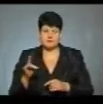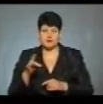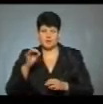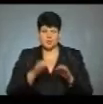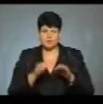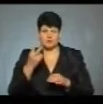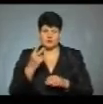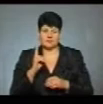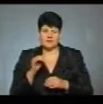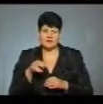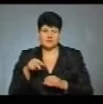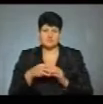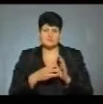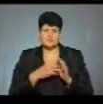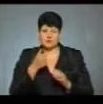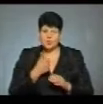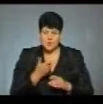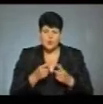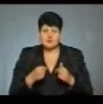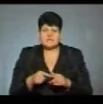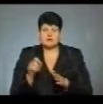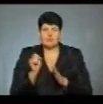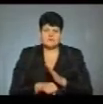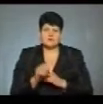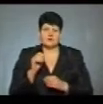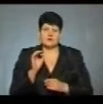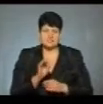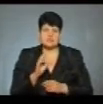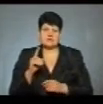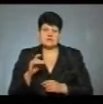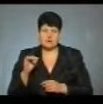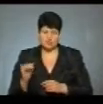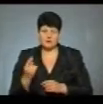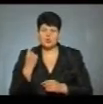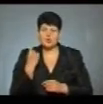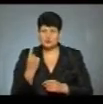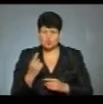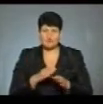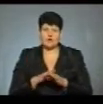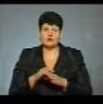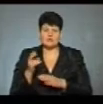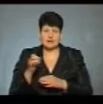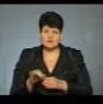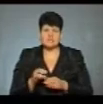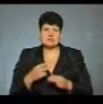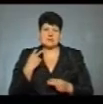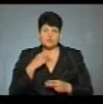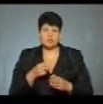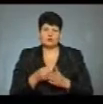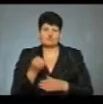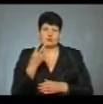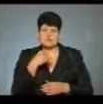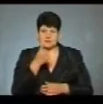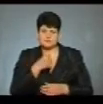2 квітня 2018 року. Організатора вбивства Олександра Закутнього та одного із виконавців Максима Кондратенка засудили до 14